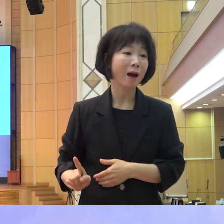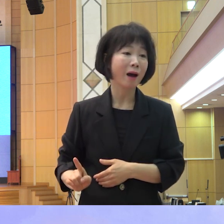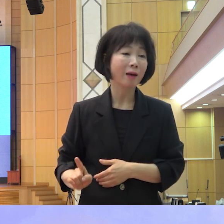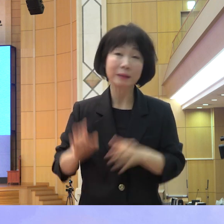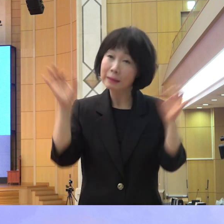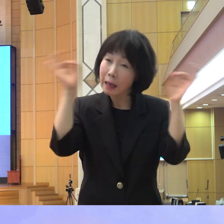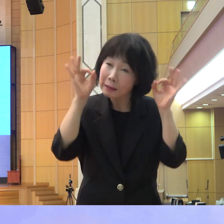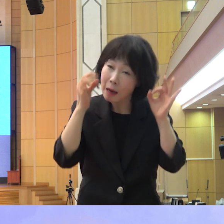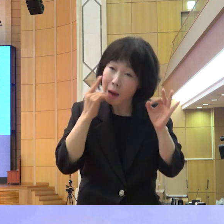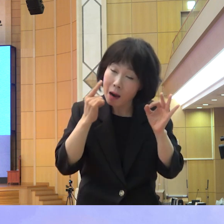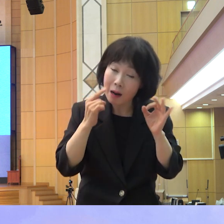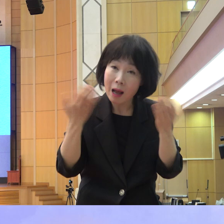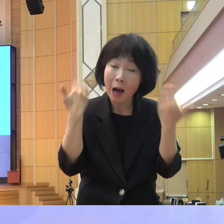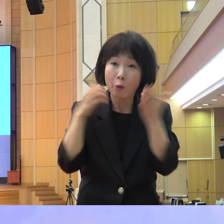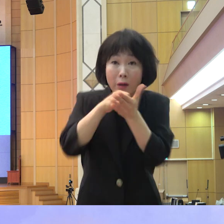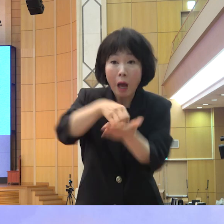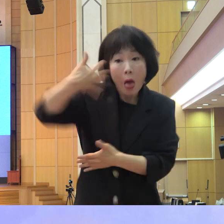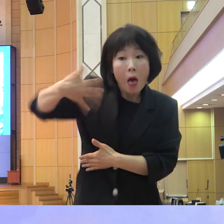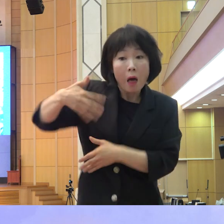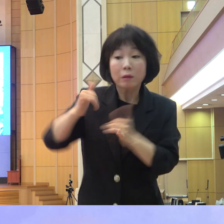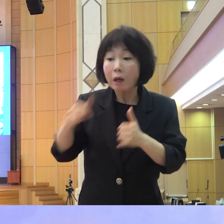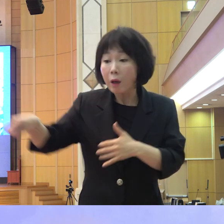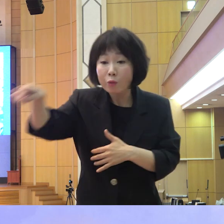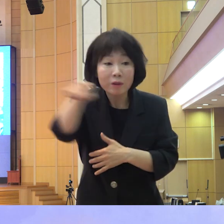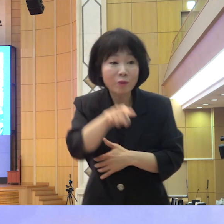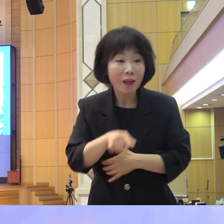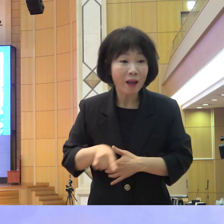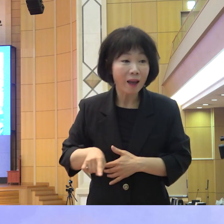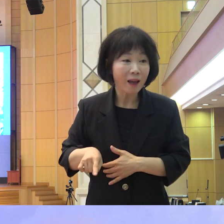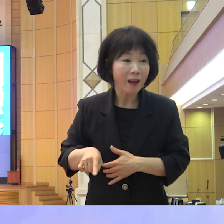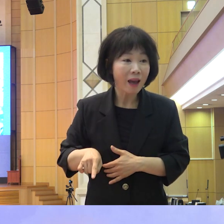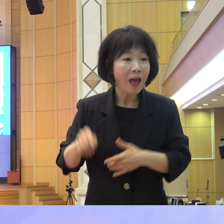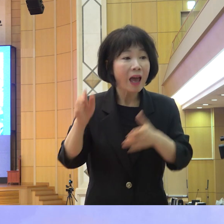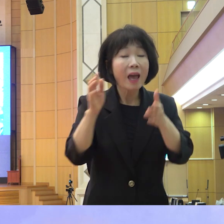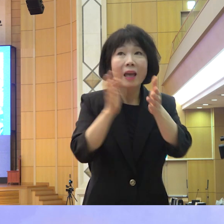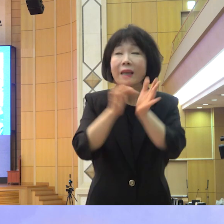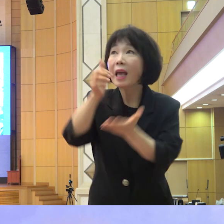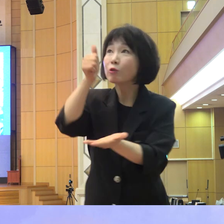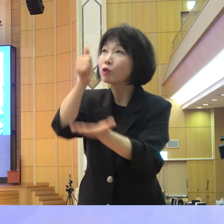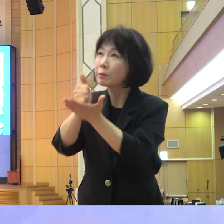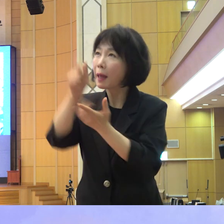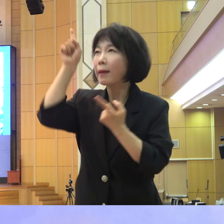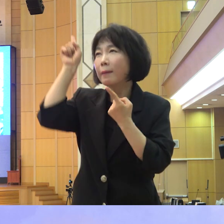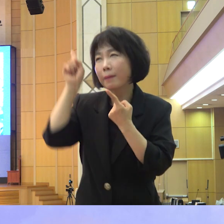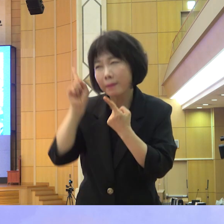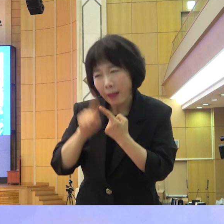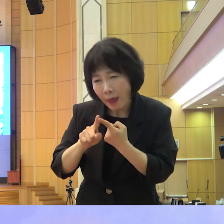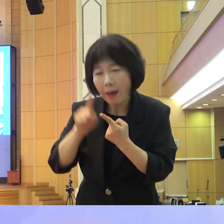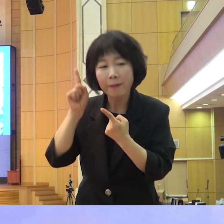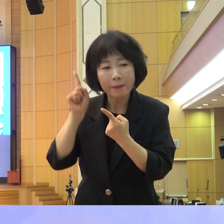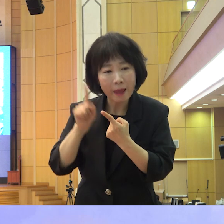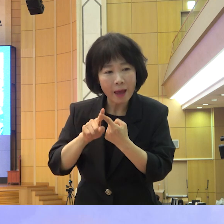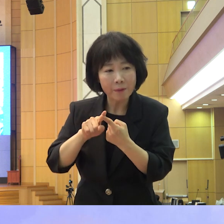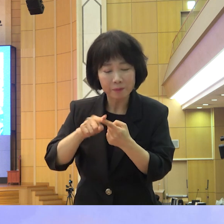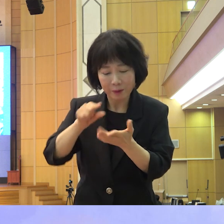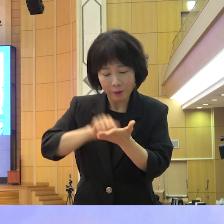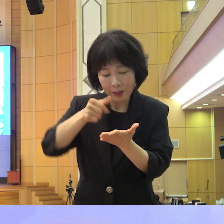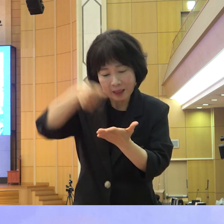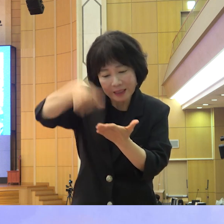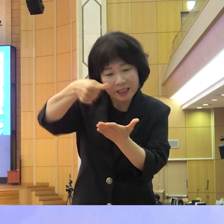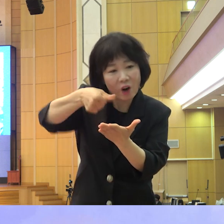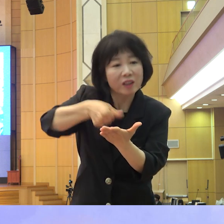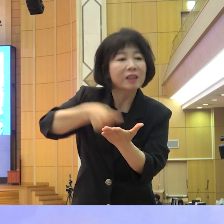찾아가지고 미취학 아이들은 요렇게 예수님에 대한 스티커북을